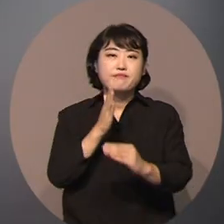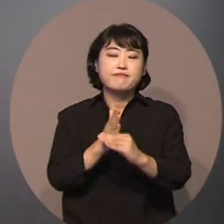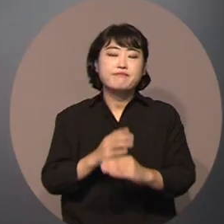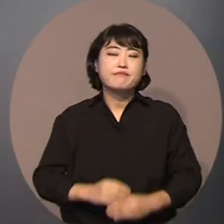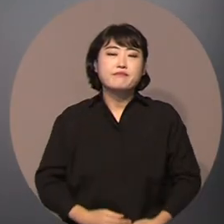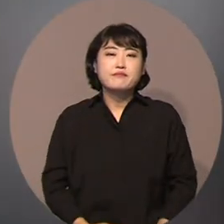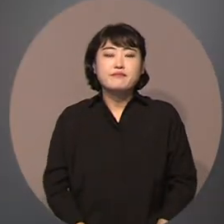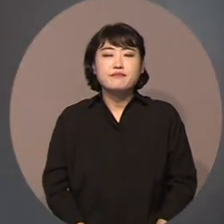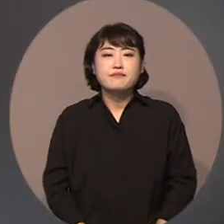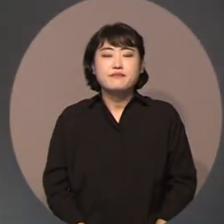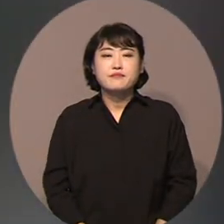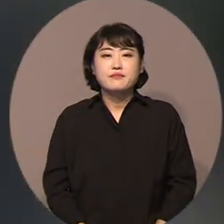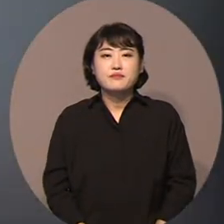조사하고 있습니다